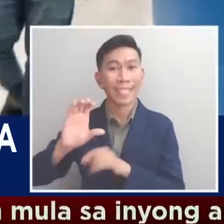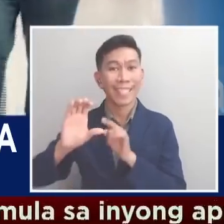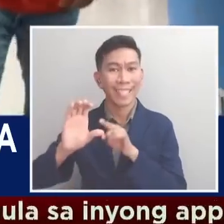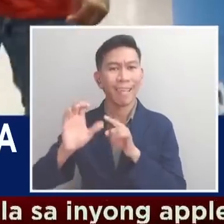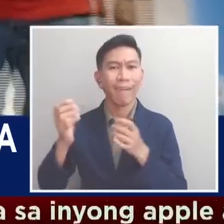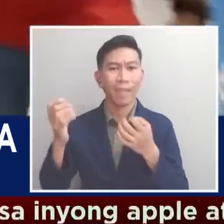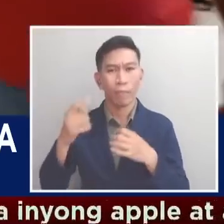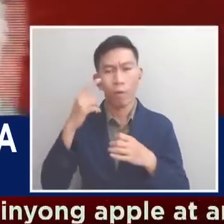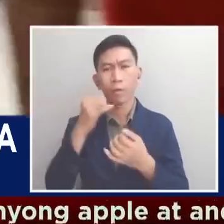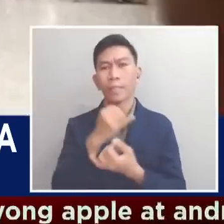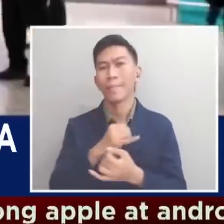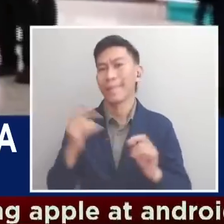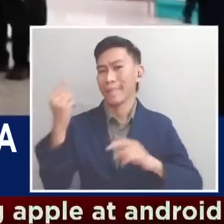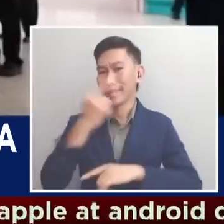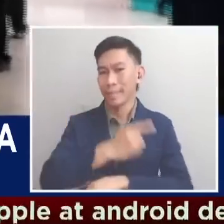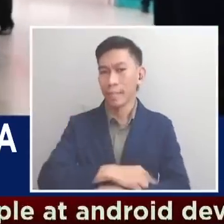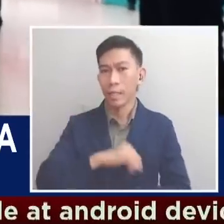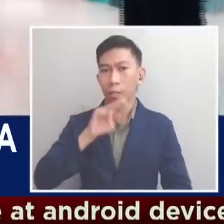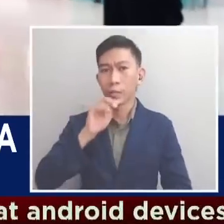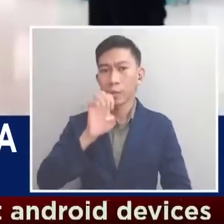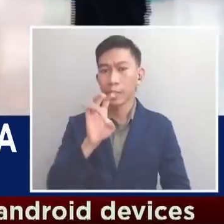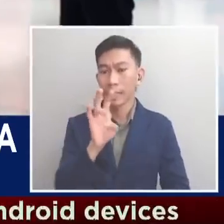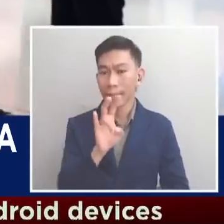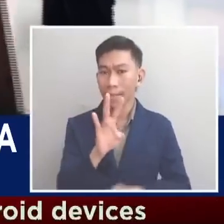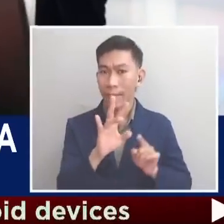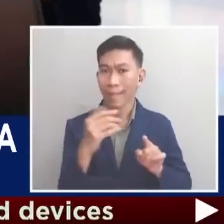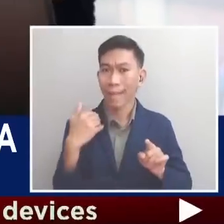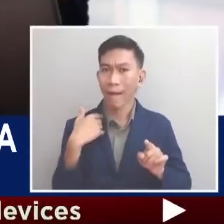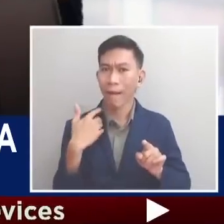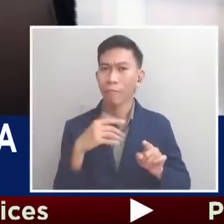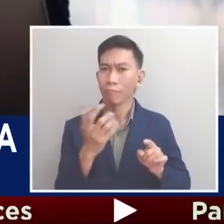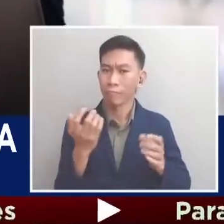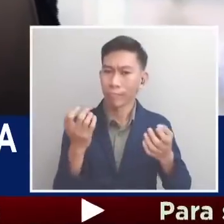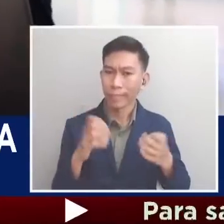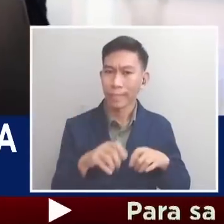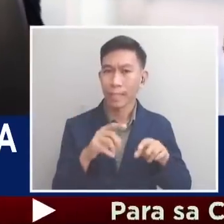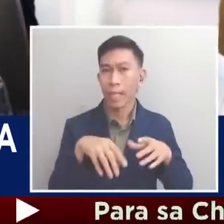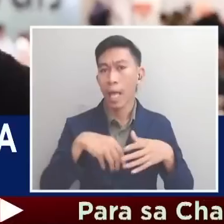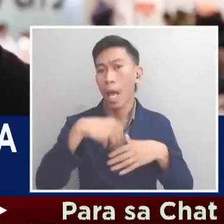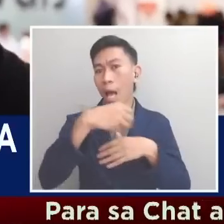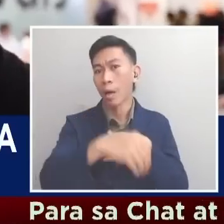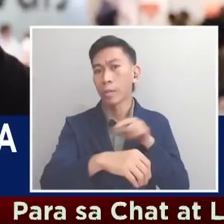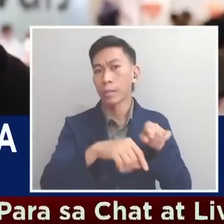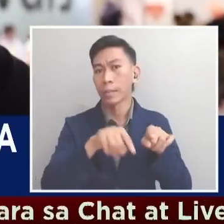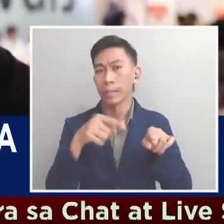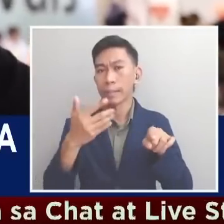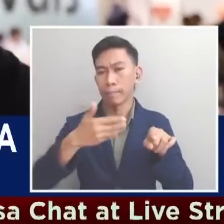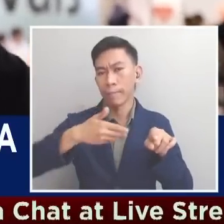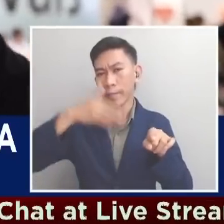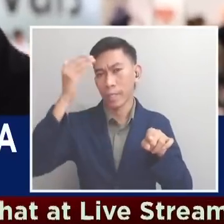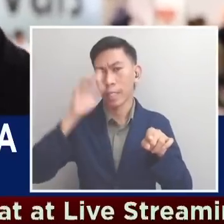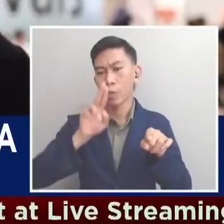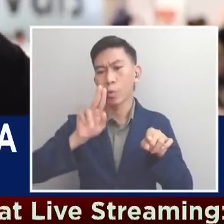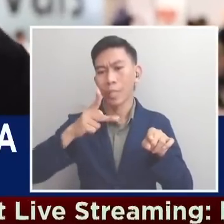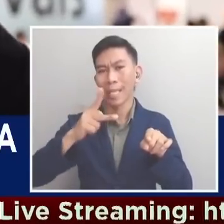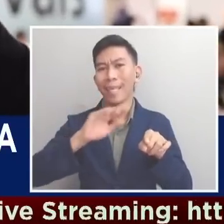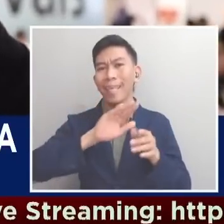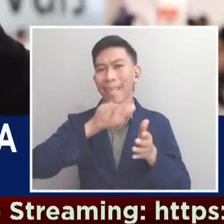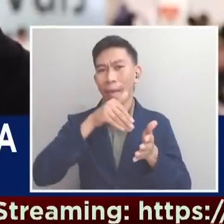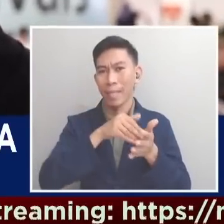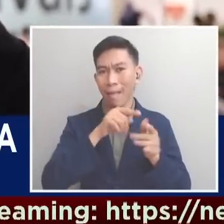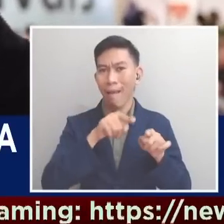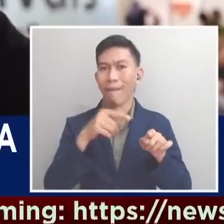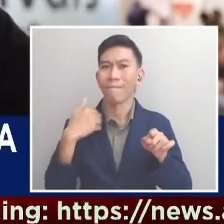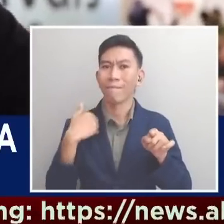June 17 ang Kapamilya Kalayaan Caravan, nagaganapin sa labas ng UK Capital. Magkita-kita po tayo in a few days